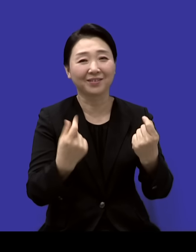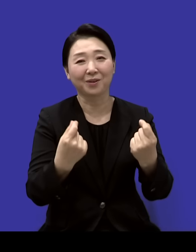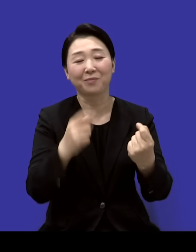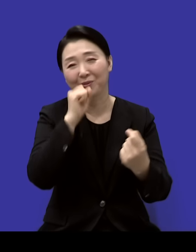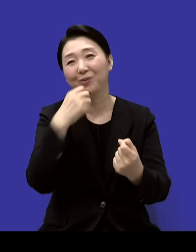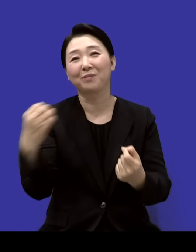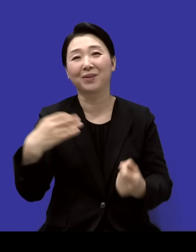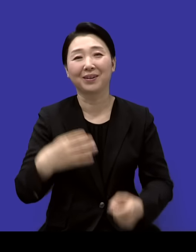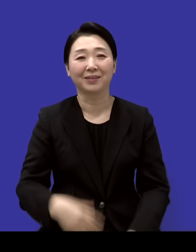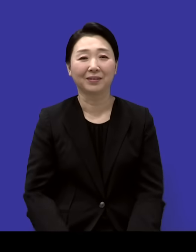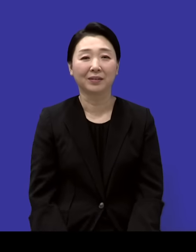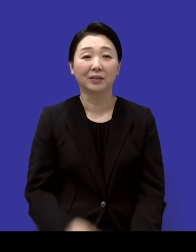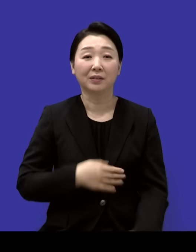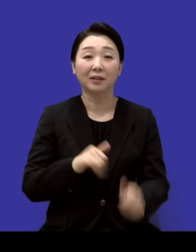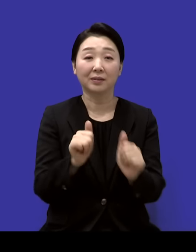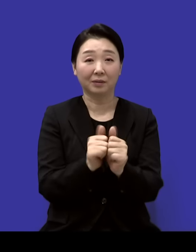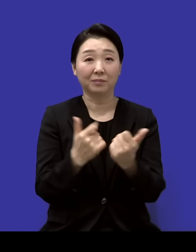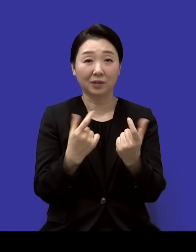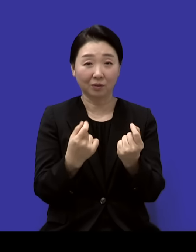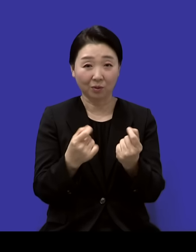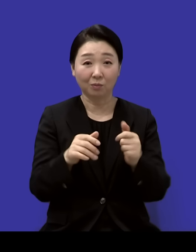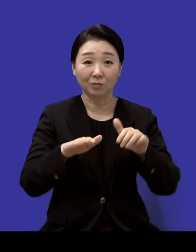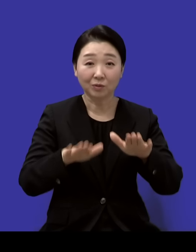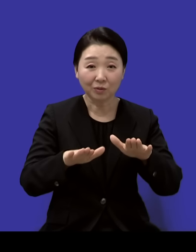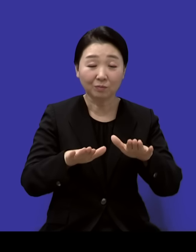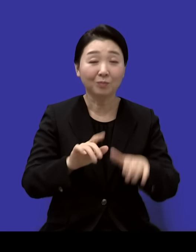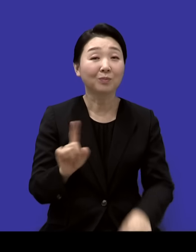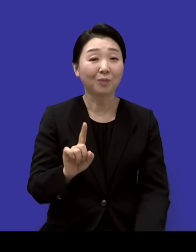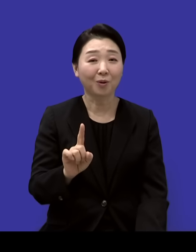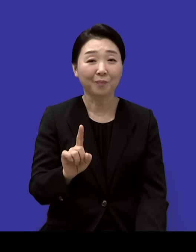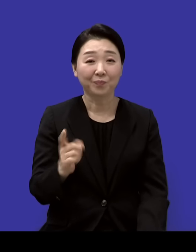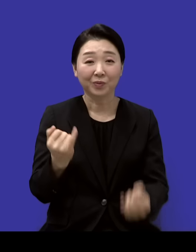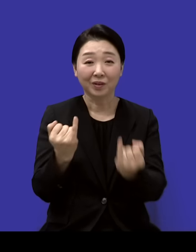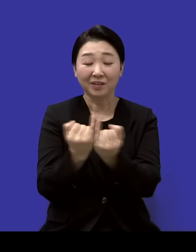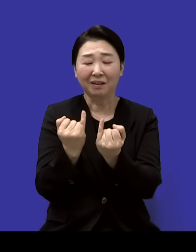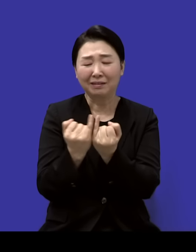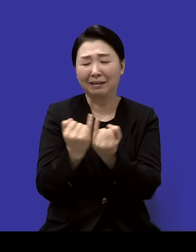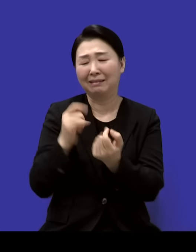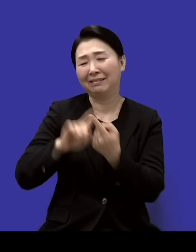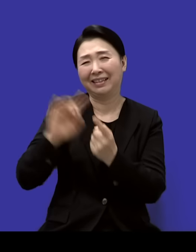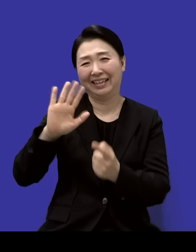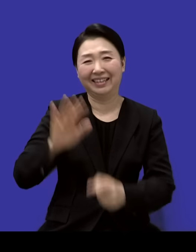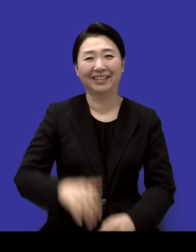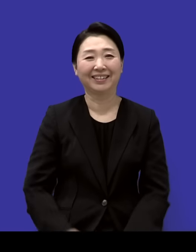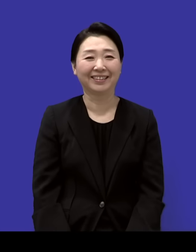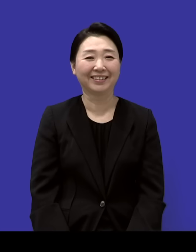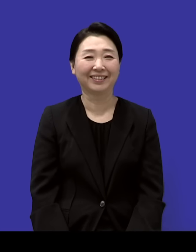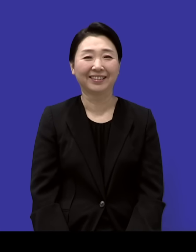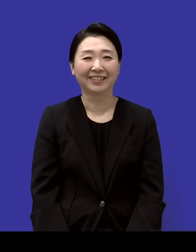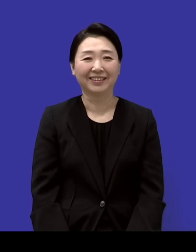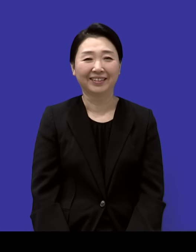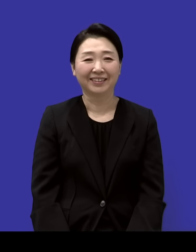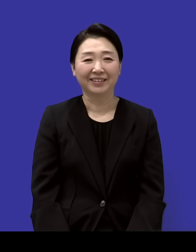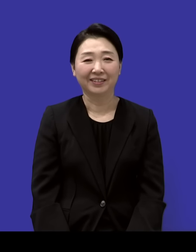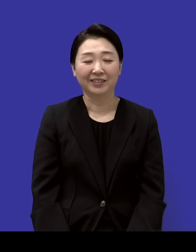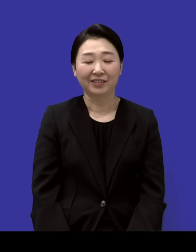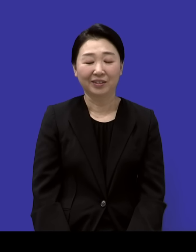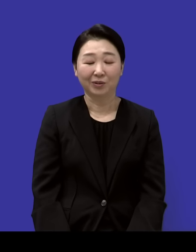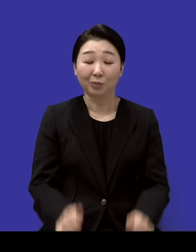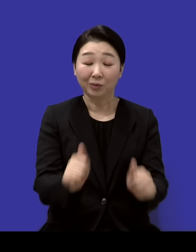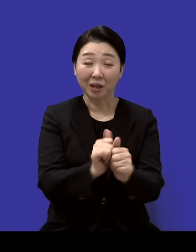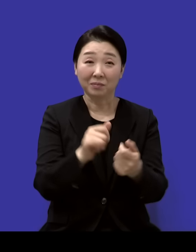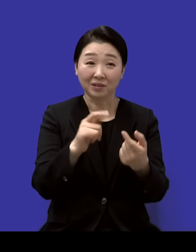좋아하시고. 그러니까 저 되게 남자처럼 지금도 약간 이제 막 그렇게 여자 하지는 않아요. 그런 스타일로 제가 컸고 그래야만 제가